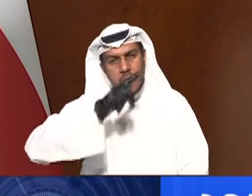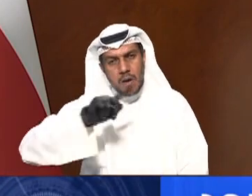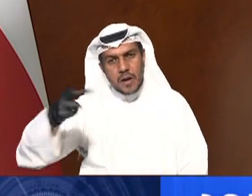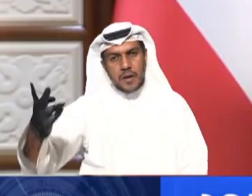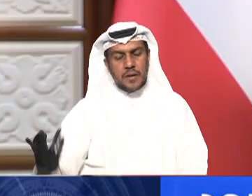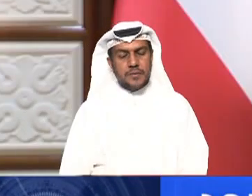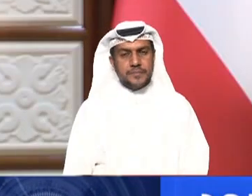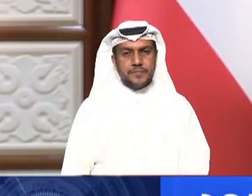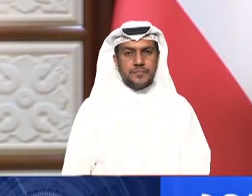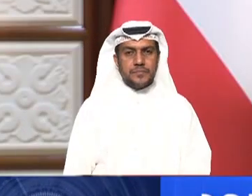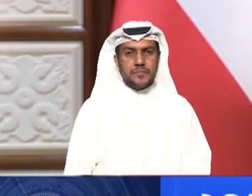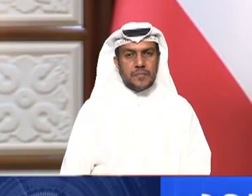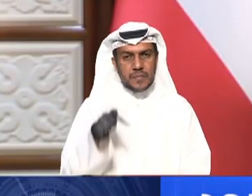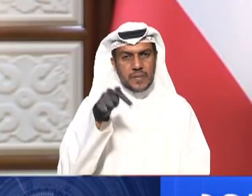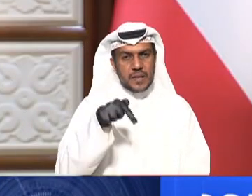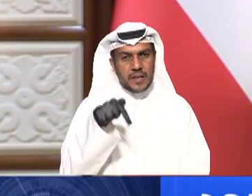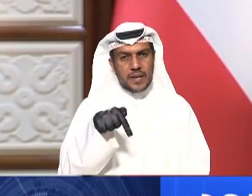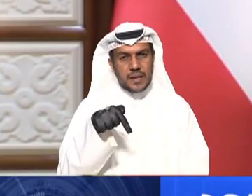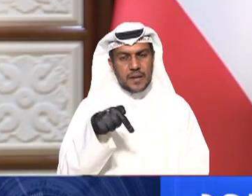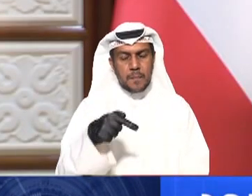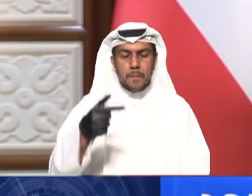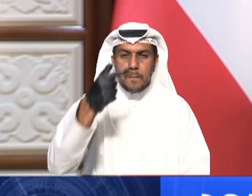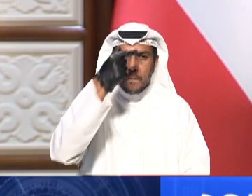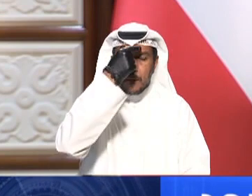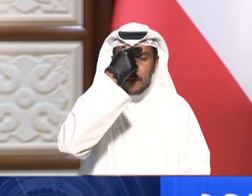نحن نواجه أزمة صحية